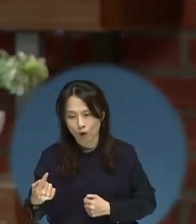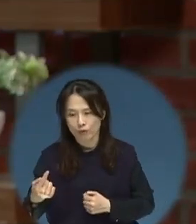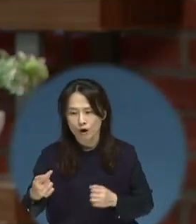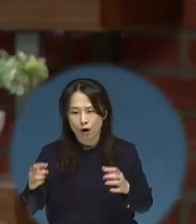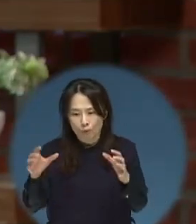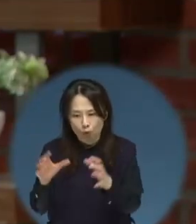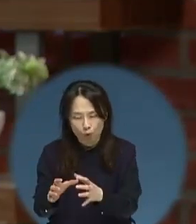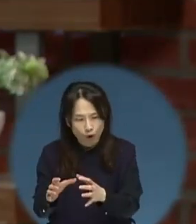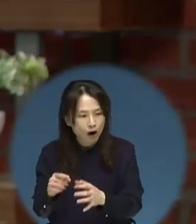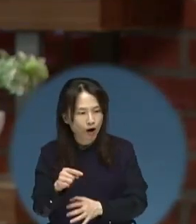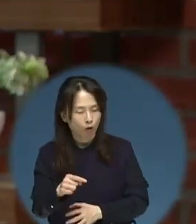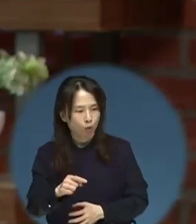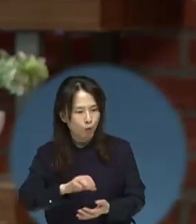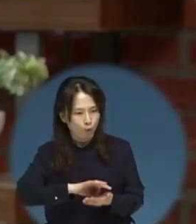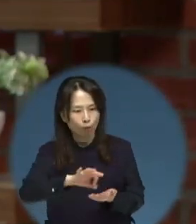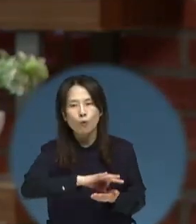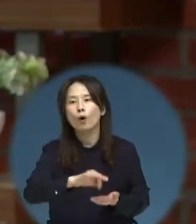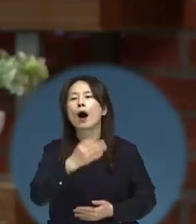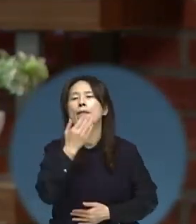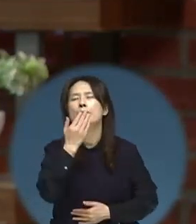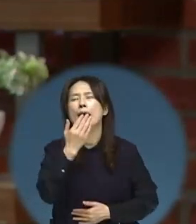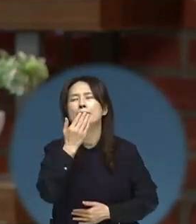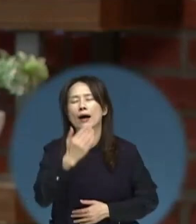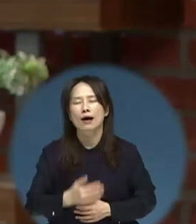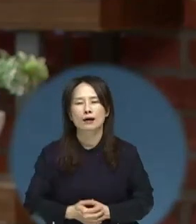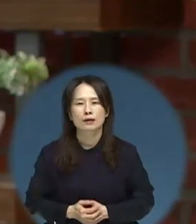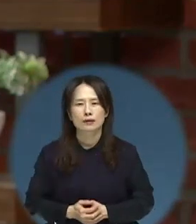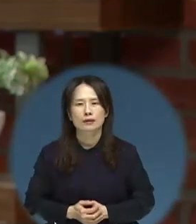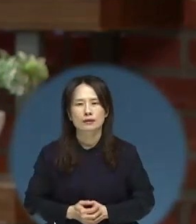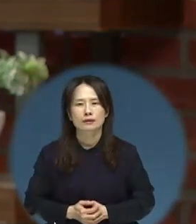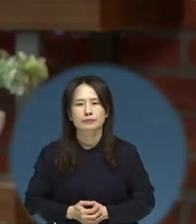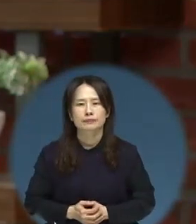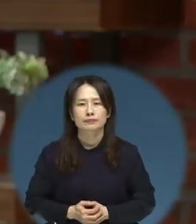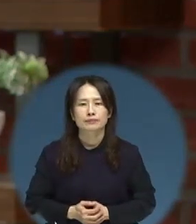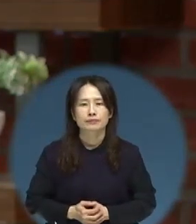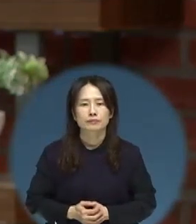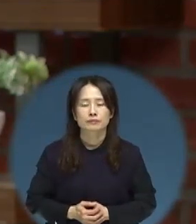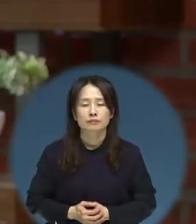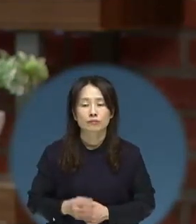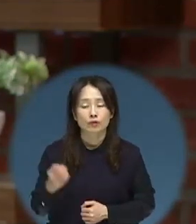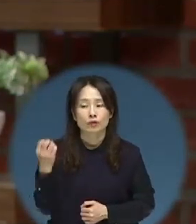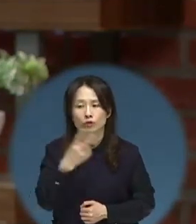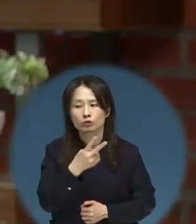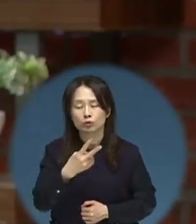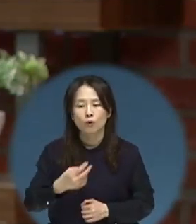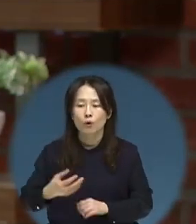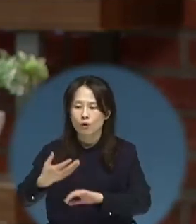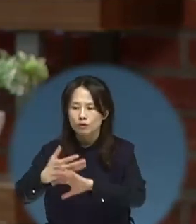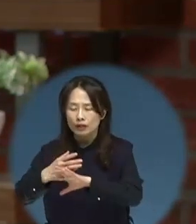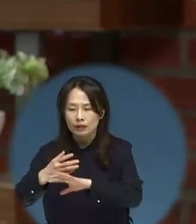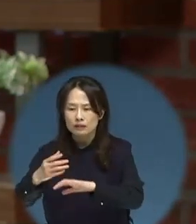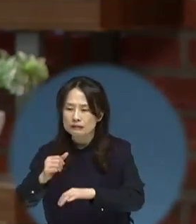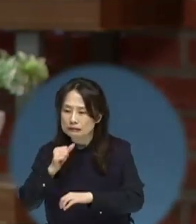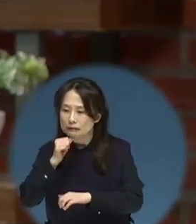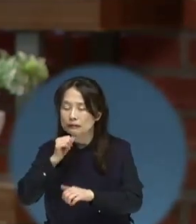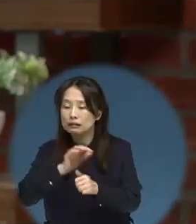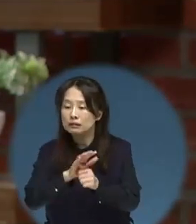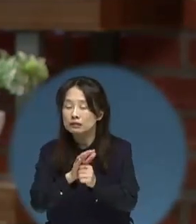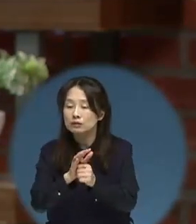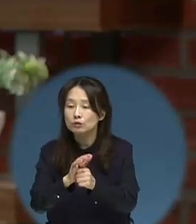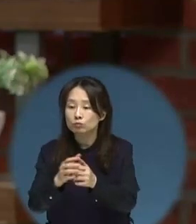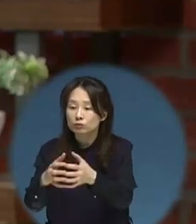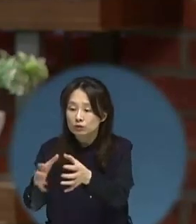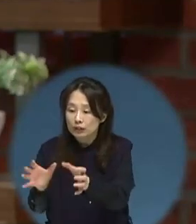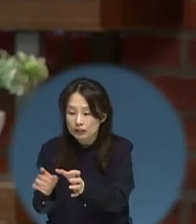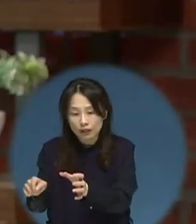커지죠. 네. 그곳을 찾았고요. 그다음에 또 하나는 이제 다른 구호단체가 들어가기 힘든 곳을 찾아야 했어요. 왜냐하면 그곳일수록